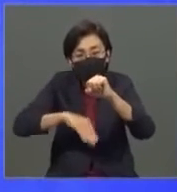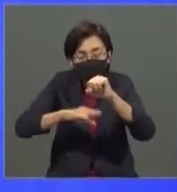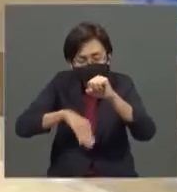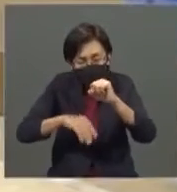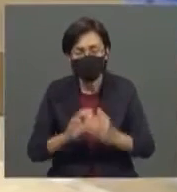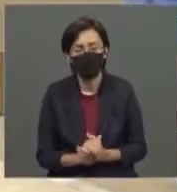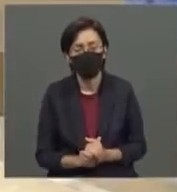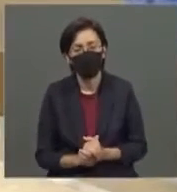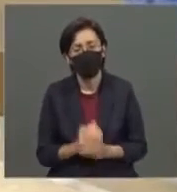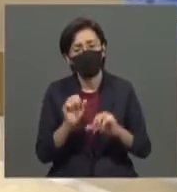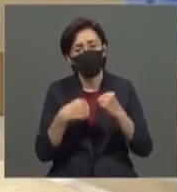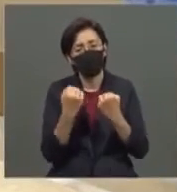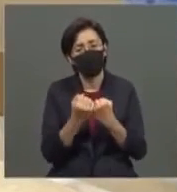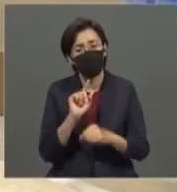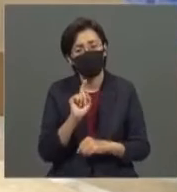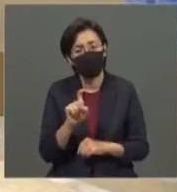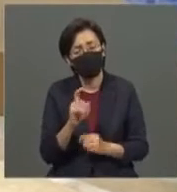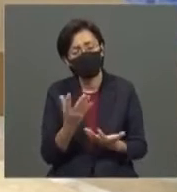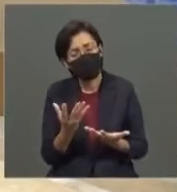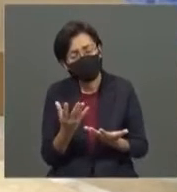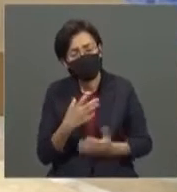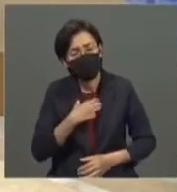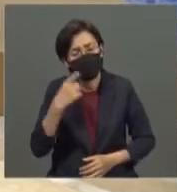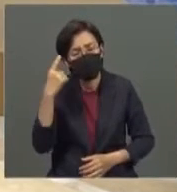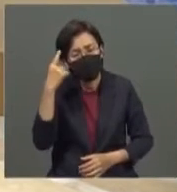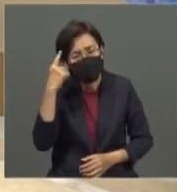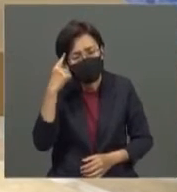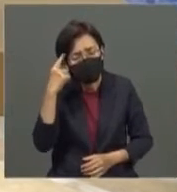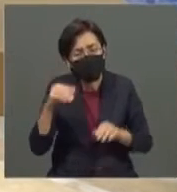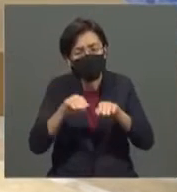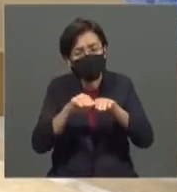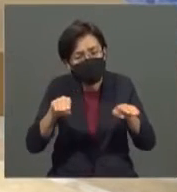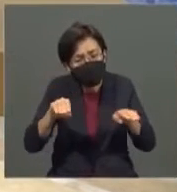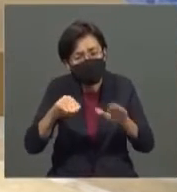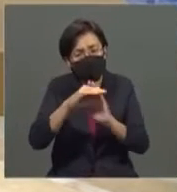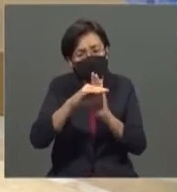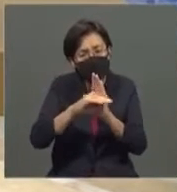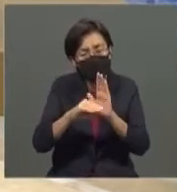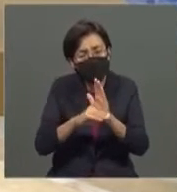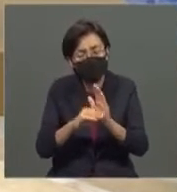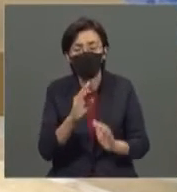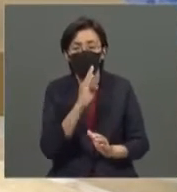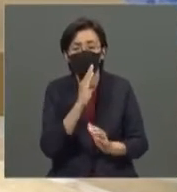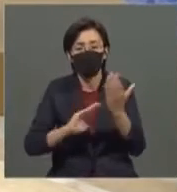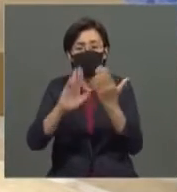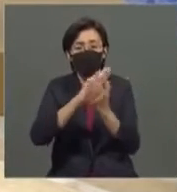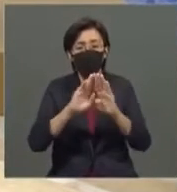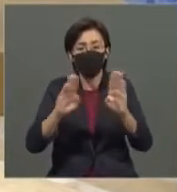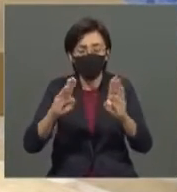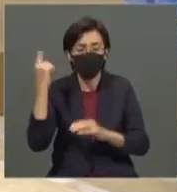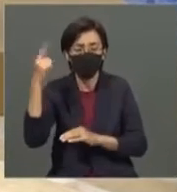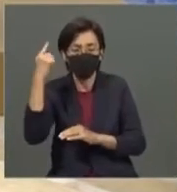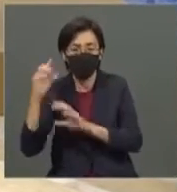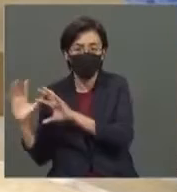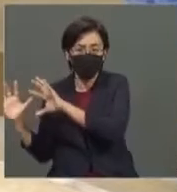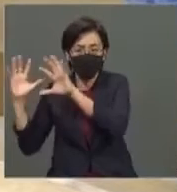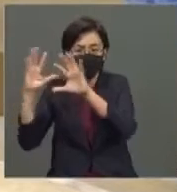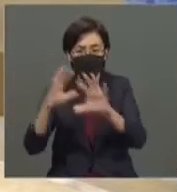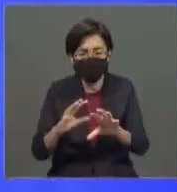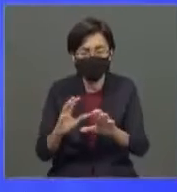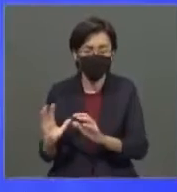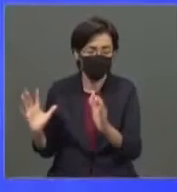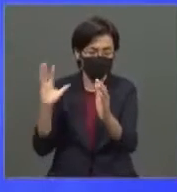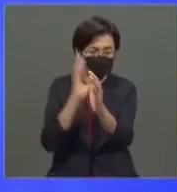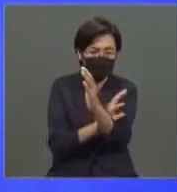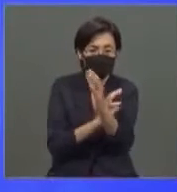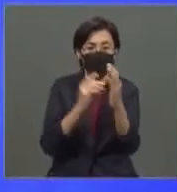าคมเขาสอบถามมาค่ะว่าอยากจะทราบเงื่อนไขหรือว่าหลักเกณฑ์เรื่องของการเปิดประเทศผ่านการท่องเที่ยวที่ภูเก็ตว่าจะมีกรณีใด